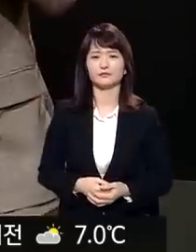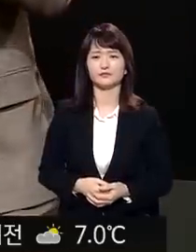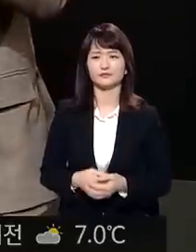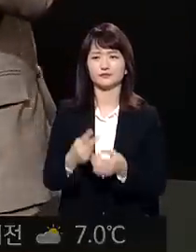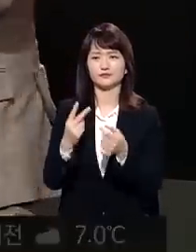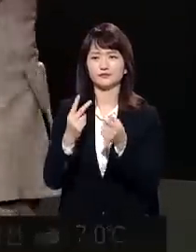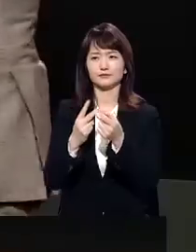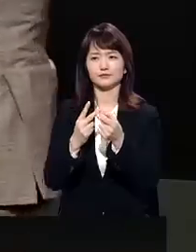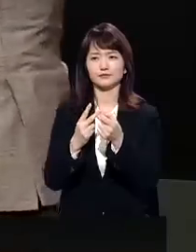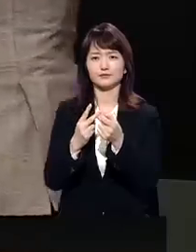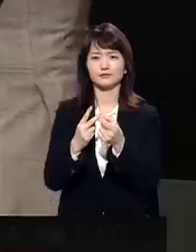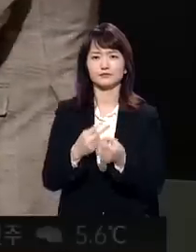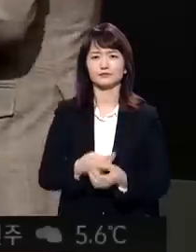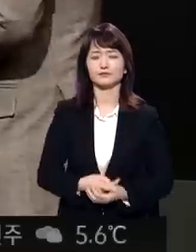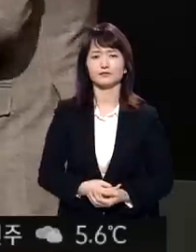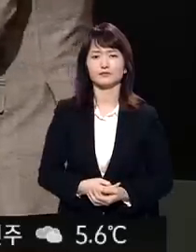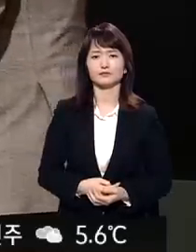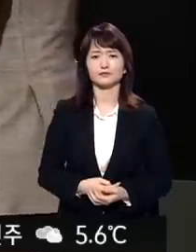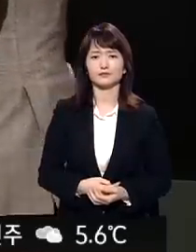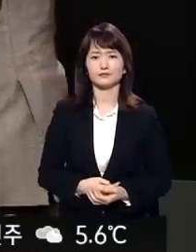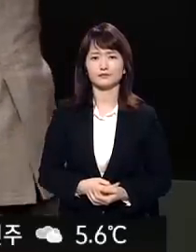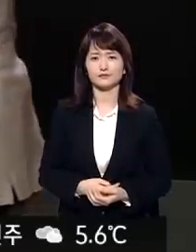자, 두 번째 뉴스 이어갑니다.